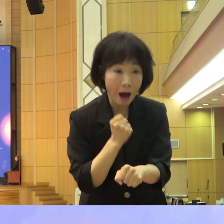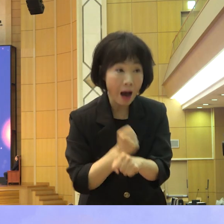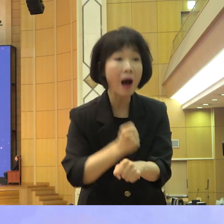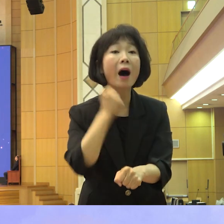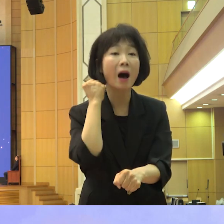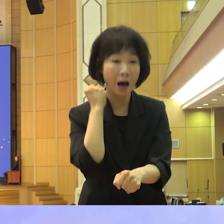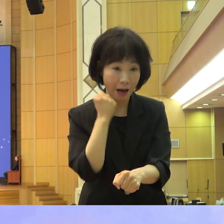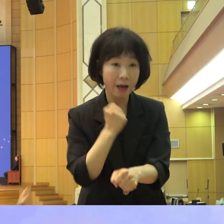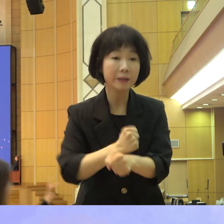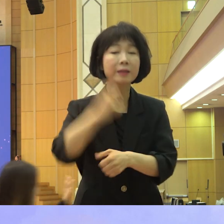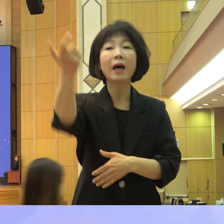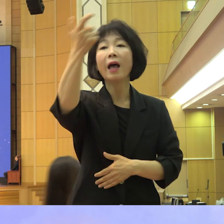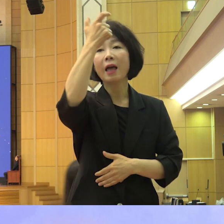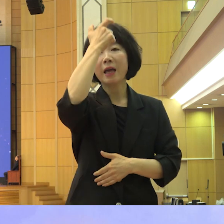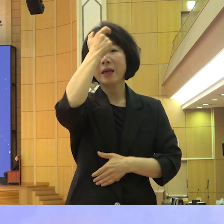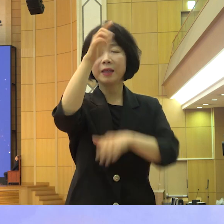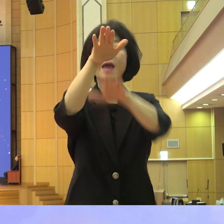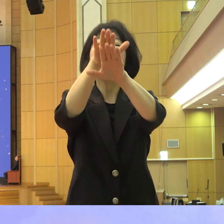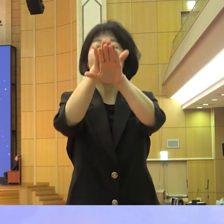예배하는